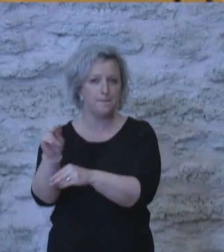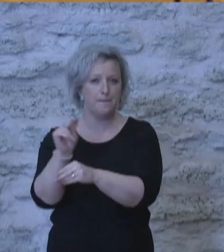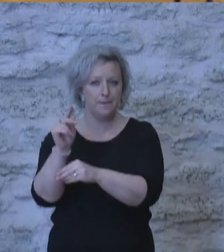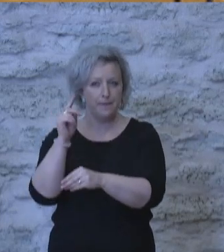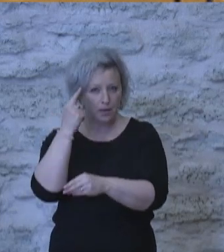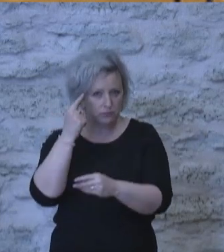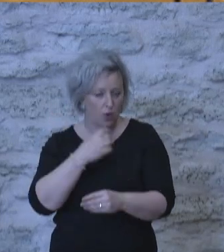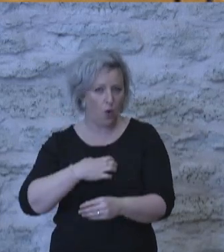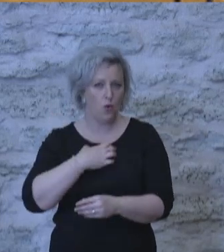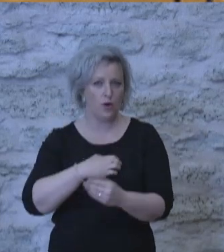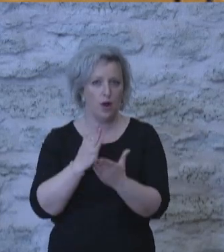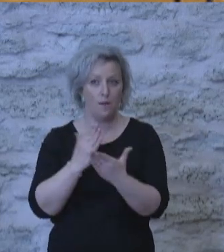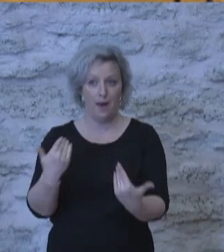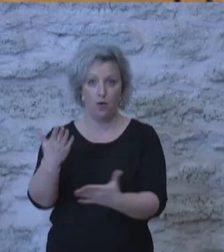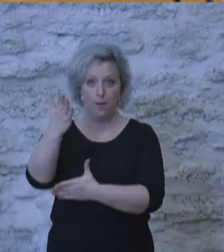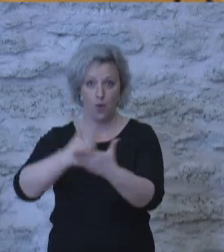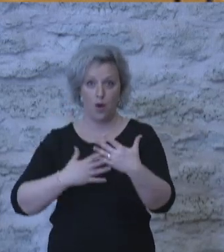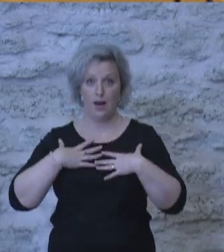väljaõppe praegu pooleli. Aitäh.